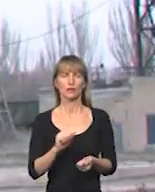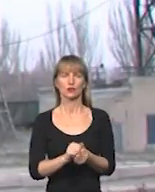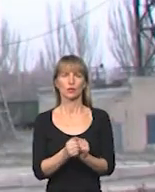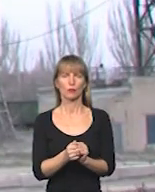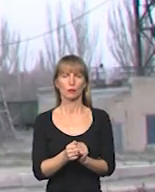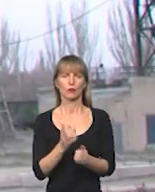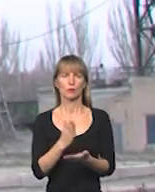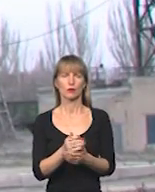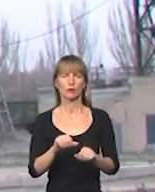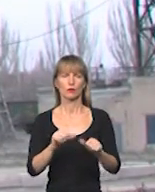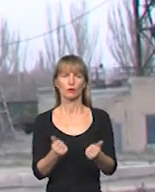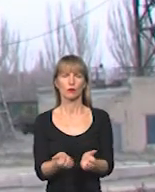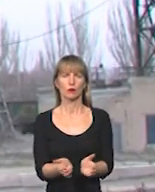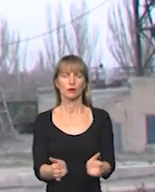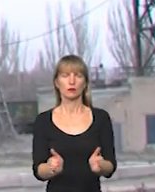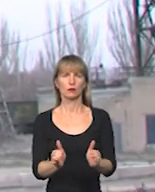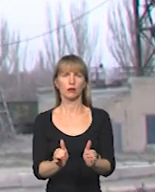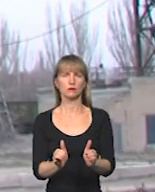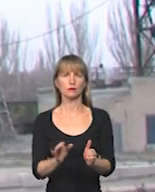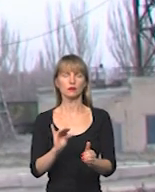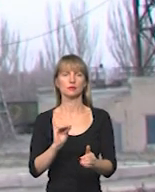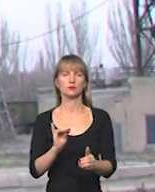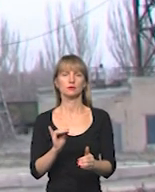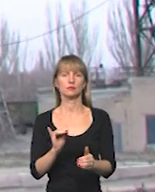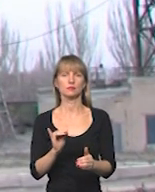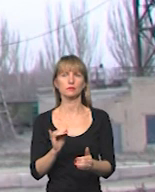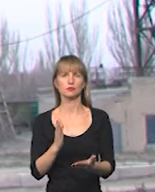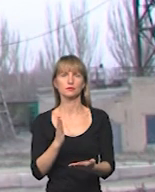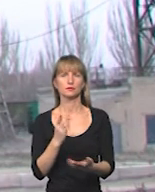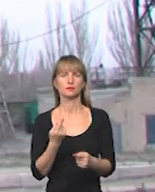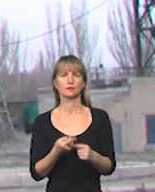форму, і в цьому їх ізюминка.